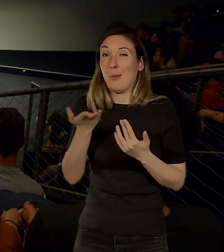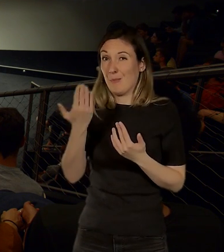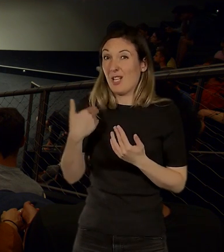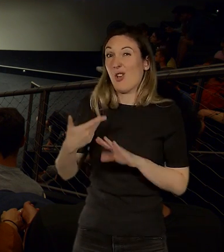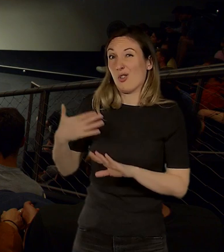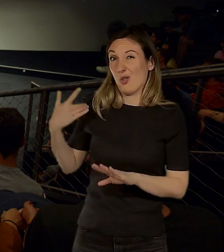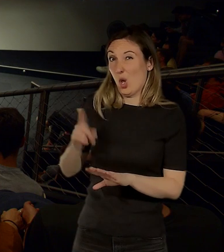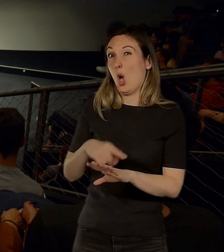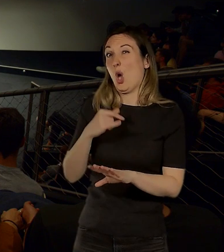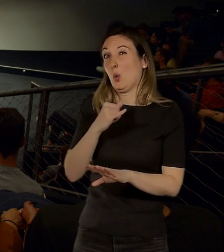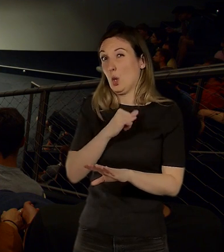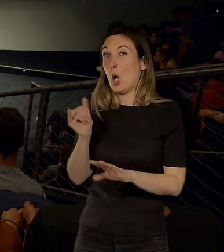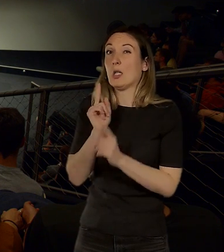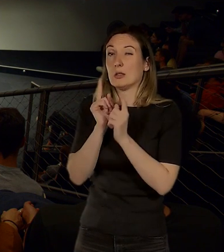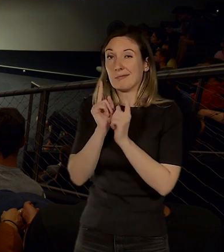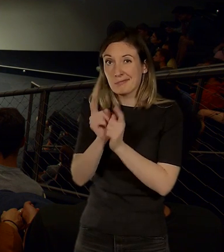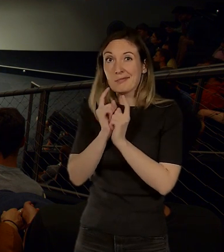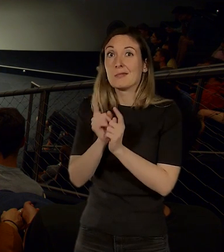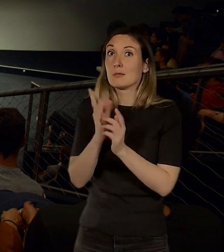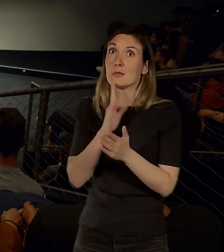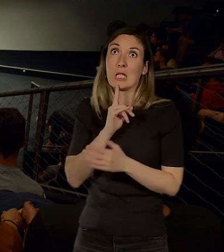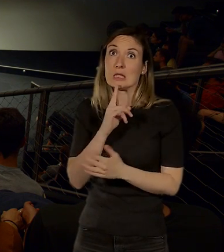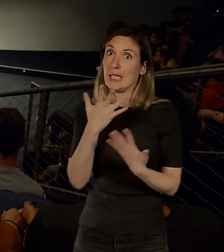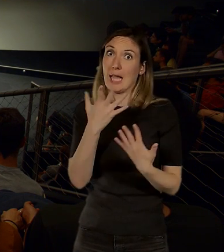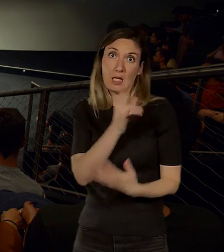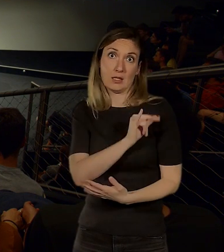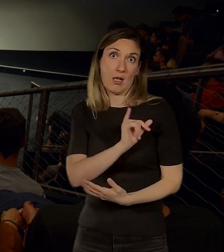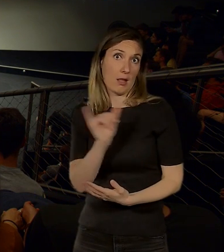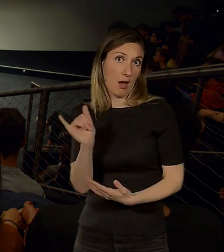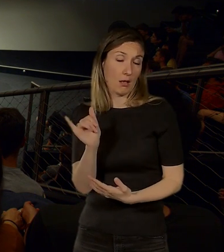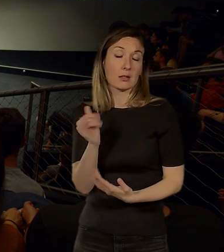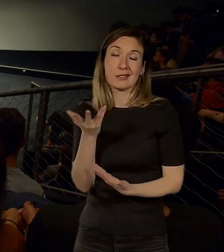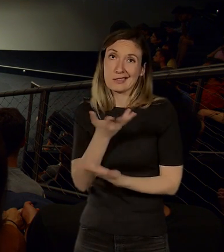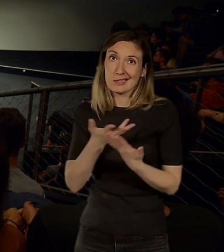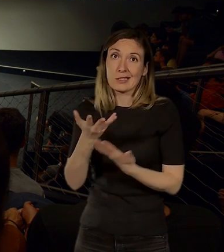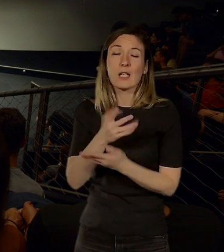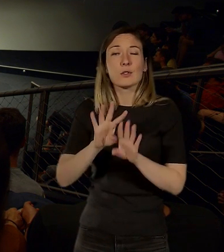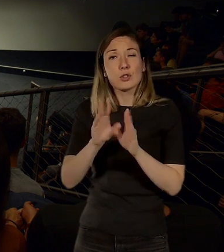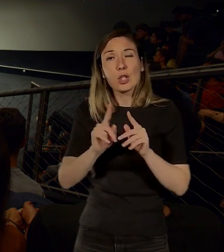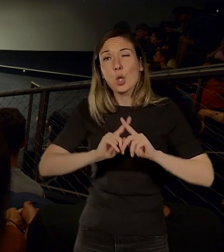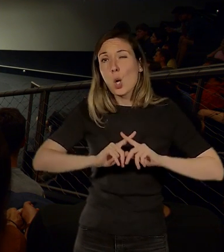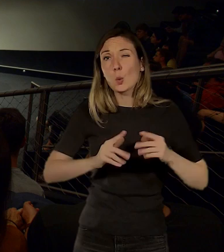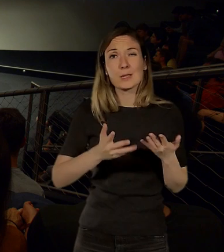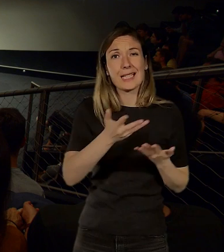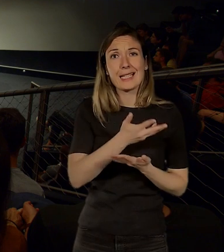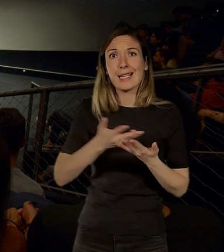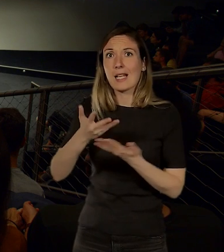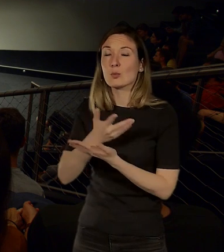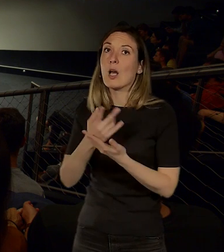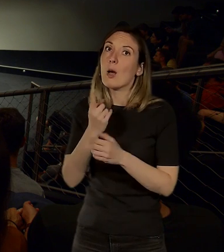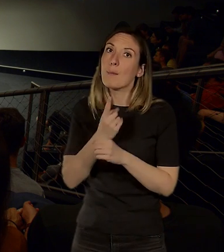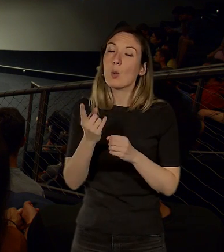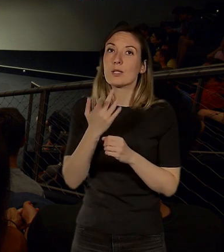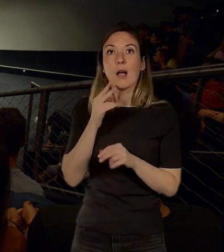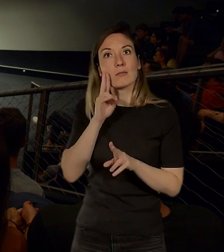tomu problému věnujeme už asi 10 let. A po všech těch různých diskuzích, které nejsou jenom čistě pragmatické,